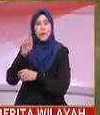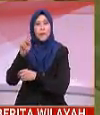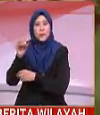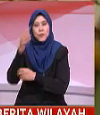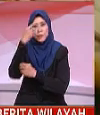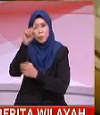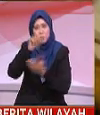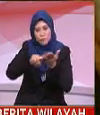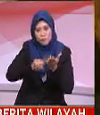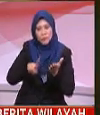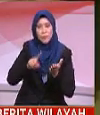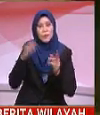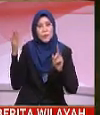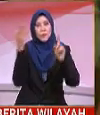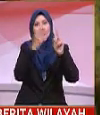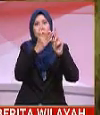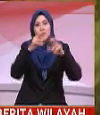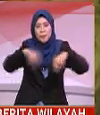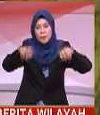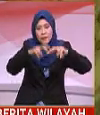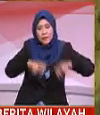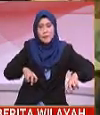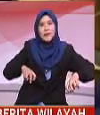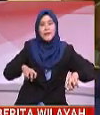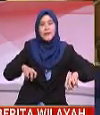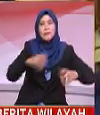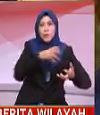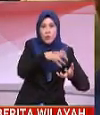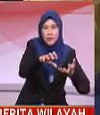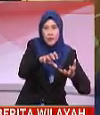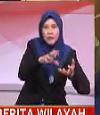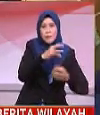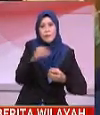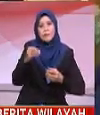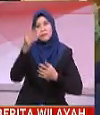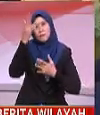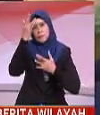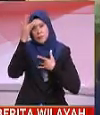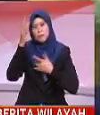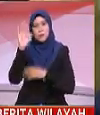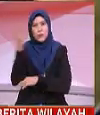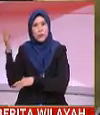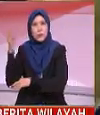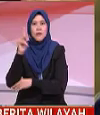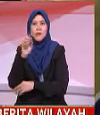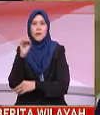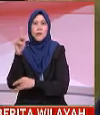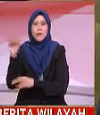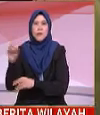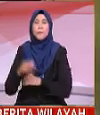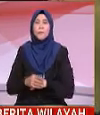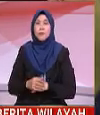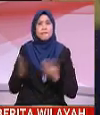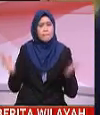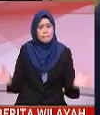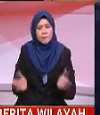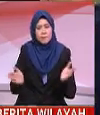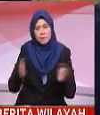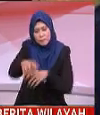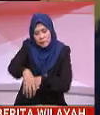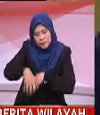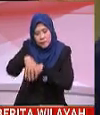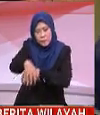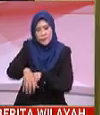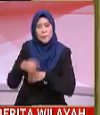rujukan dan konsultasi tertumpu pada kajian prosak dan penyakit koko. LKM juga giat mempromosi penanaman koko